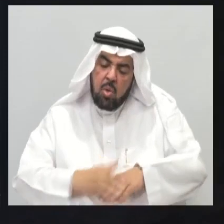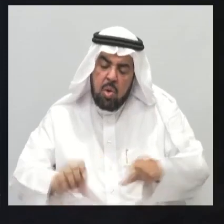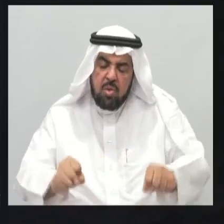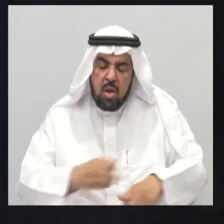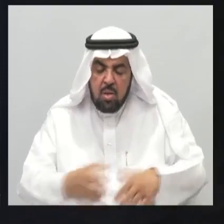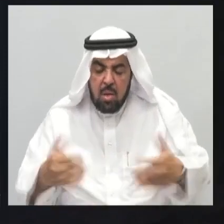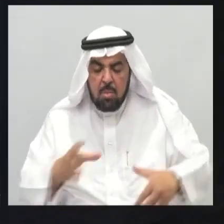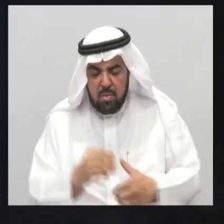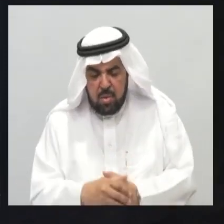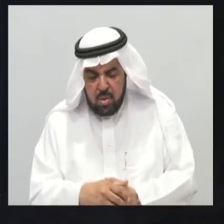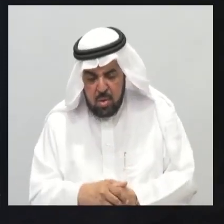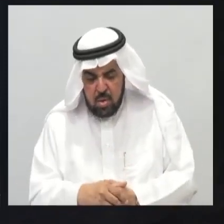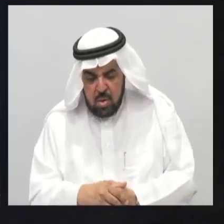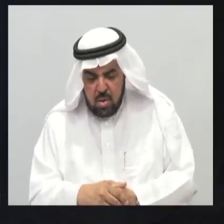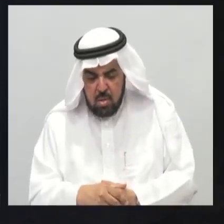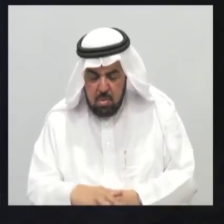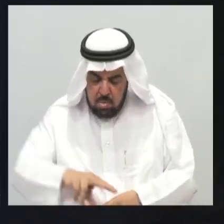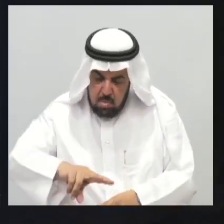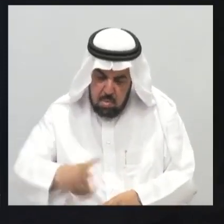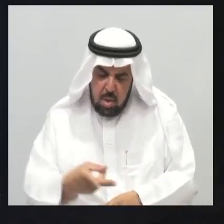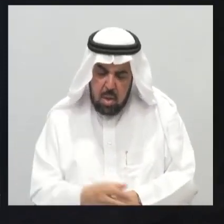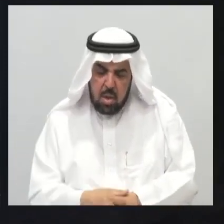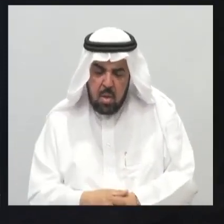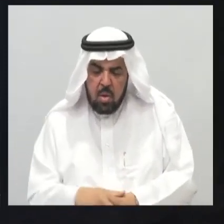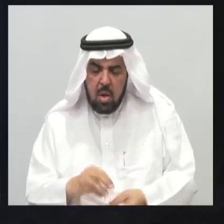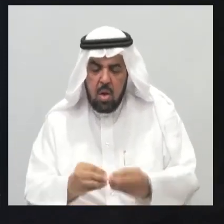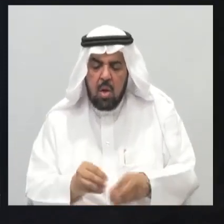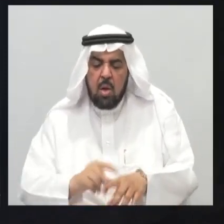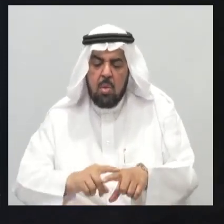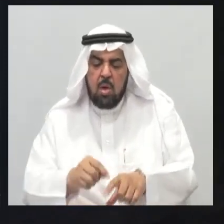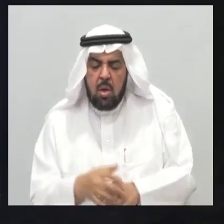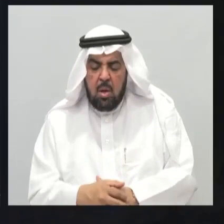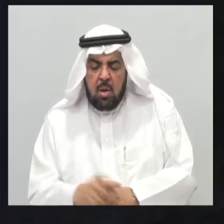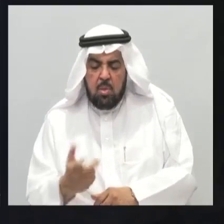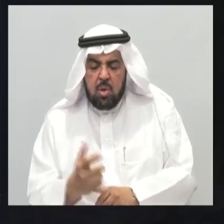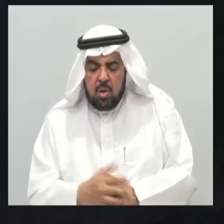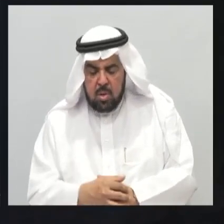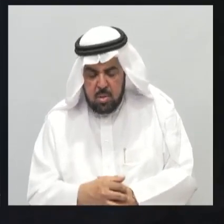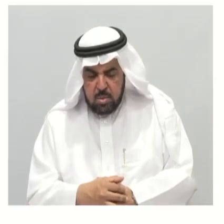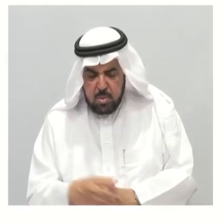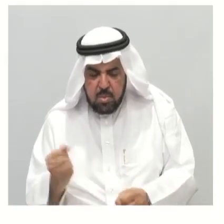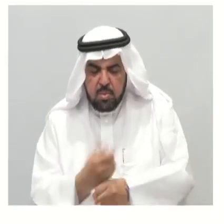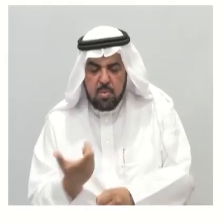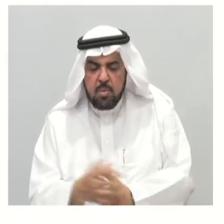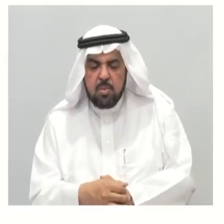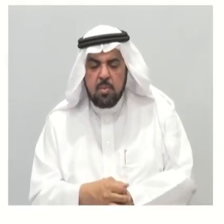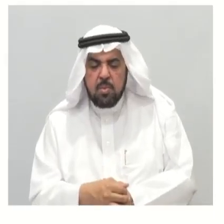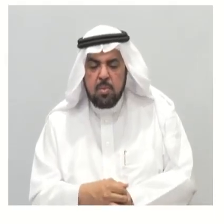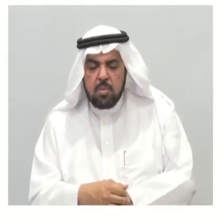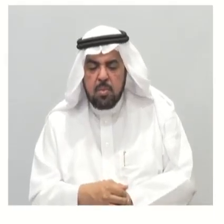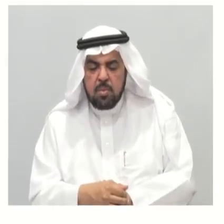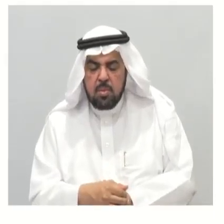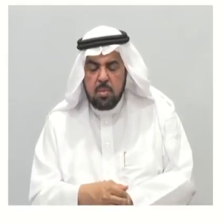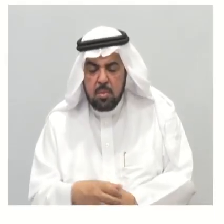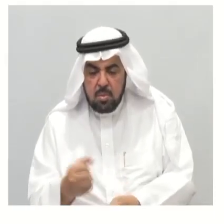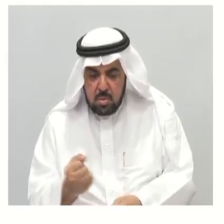بدون أن يفسد، بحيث لا يتحول العنب إلى اللون البني بسرعة. إذن ماذا يفعلون؟ قم